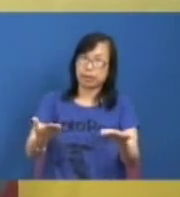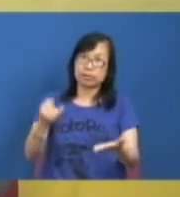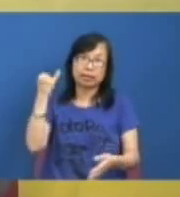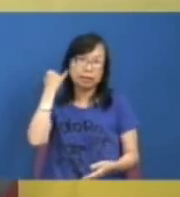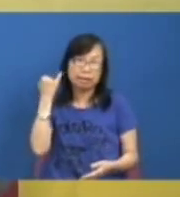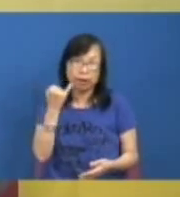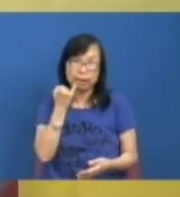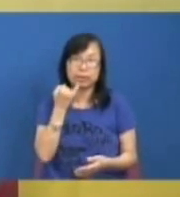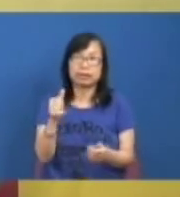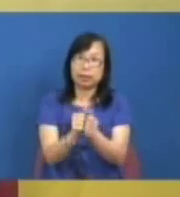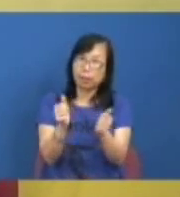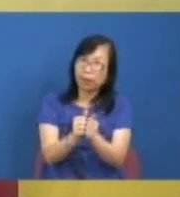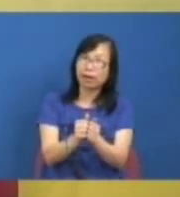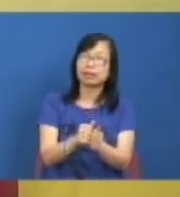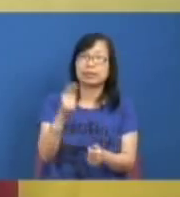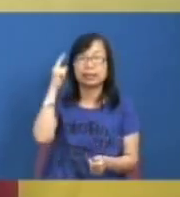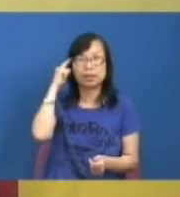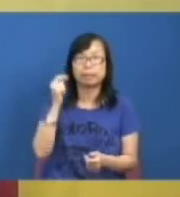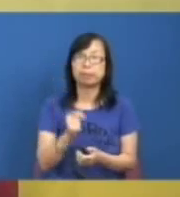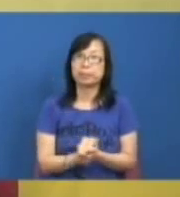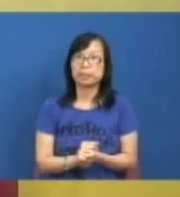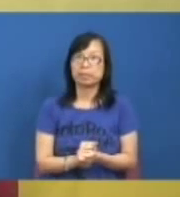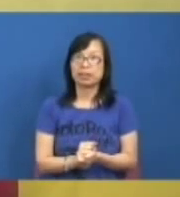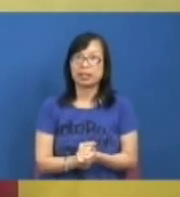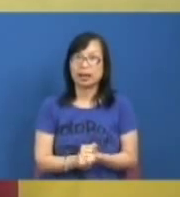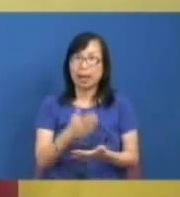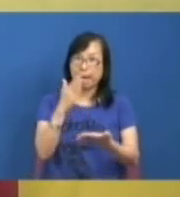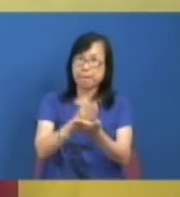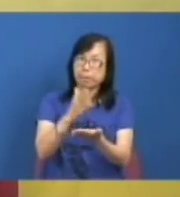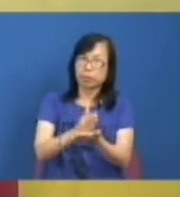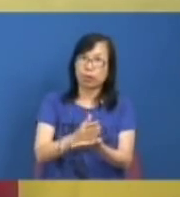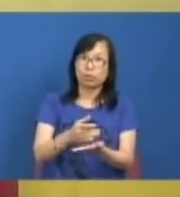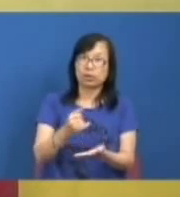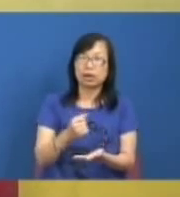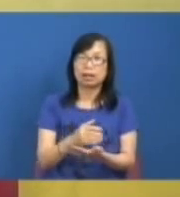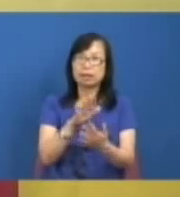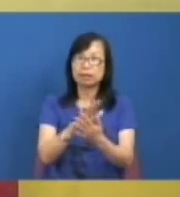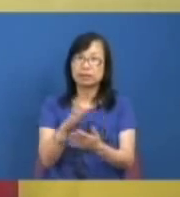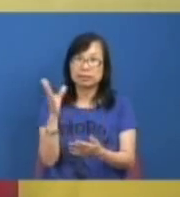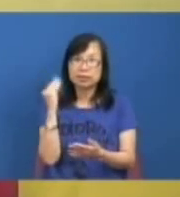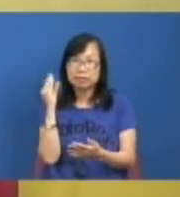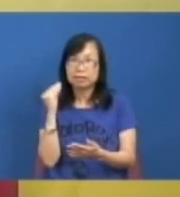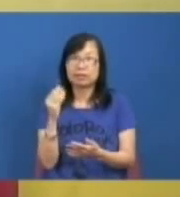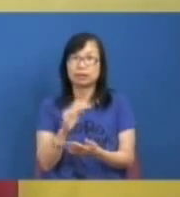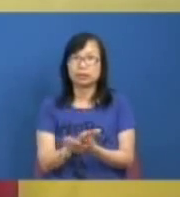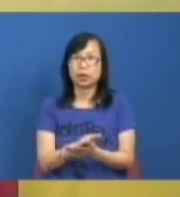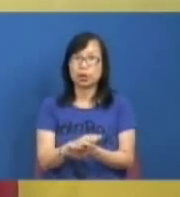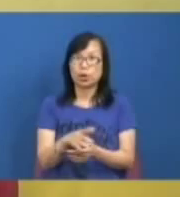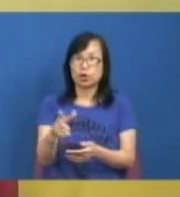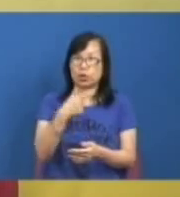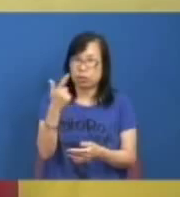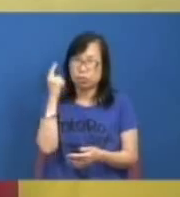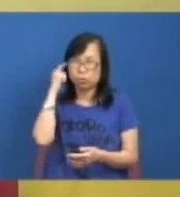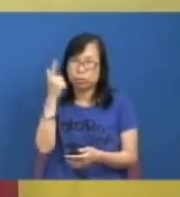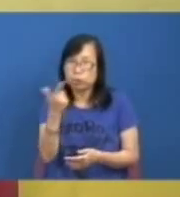農業社的好朋友或者我們的不同的聽眾啦，不同的聽眾都可以知道我們更多的